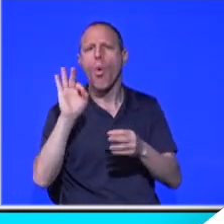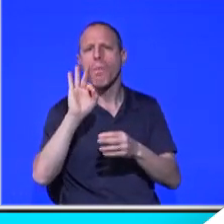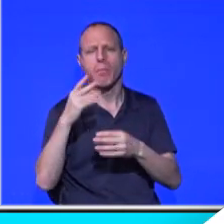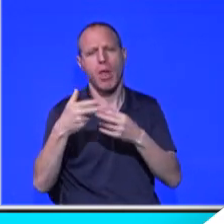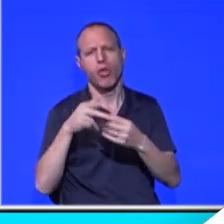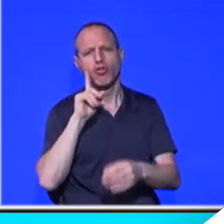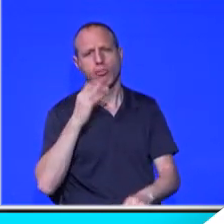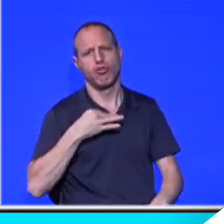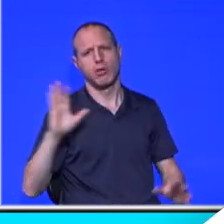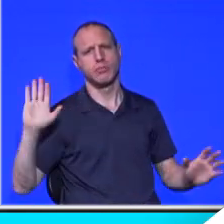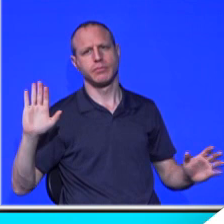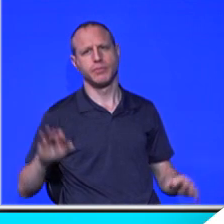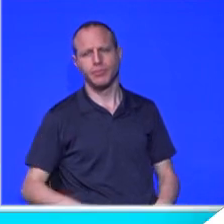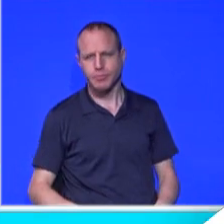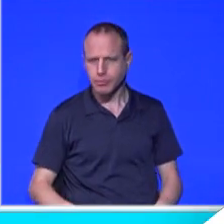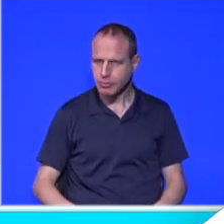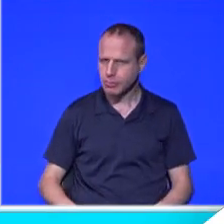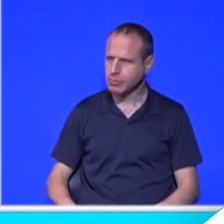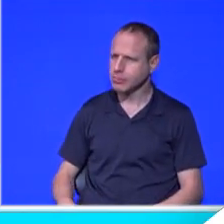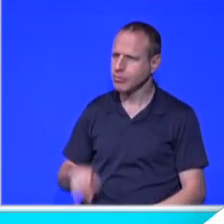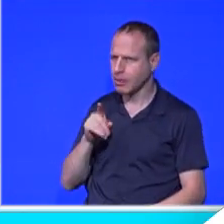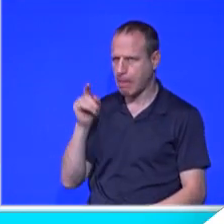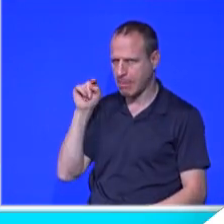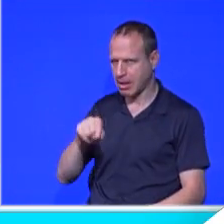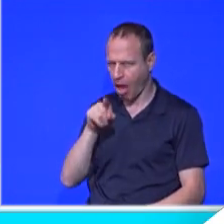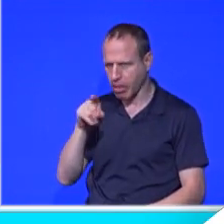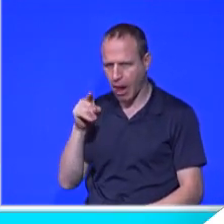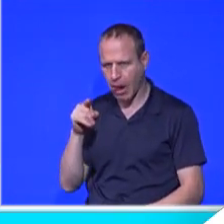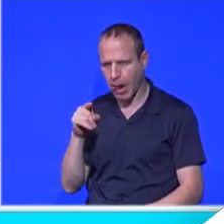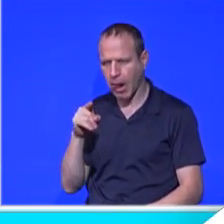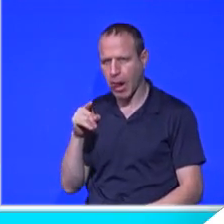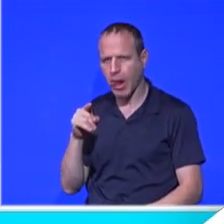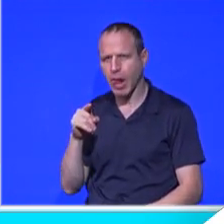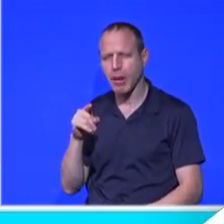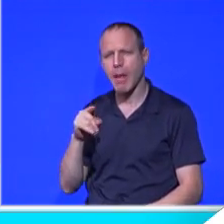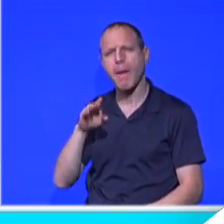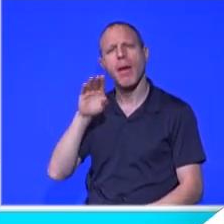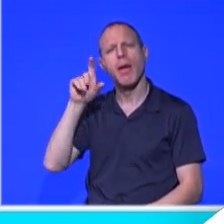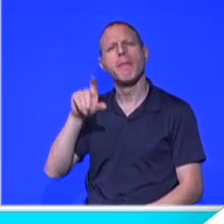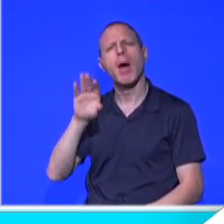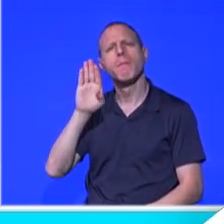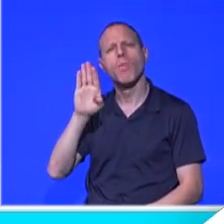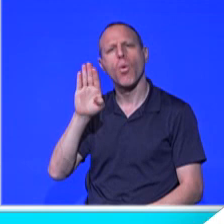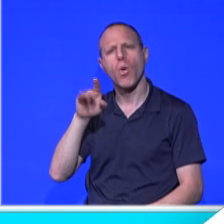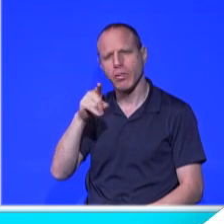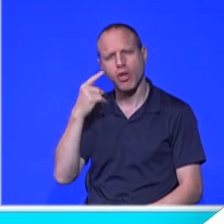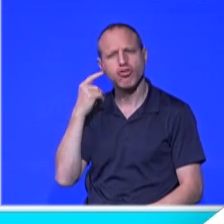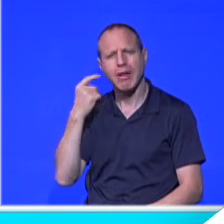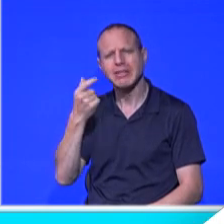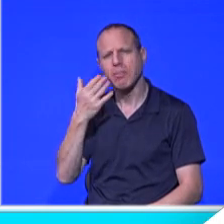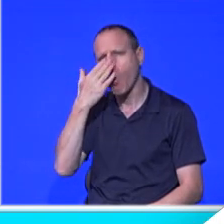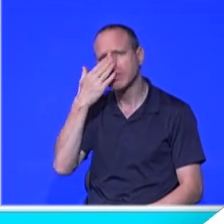שלי. זה מגיע, אתה נשמע, מר בורג, אתה נשמע קצת